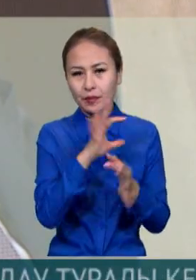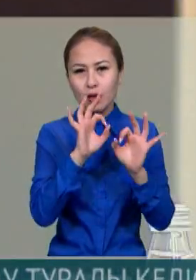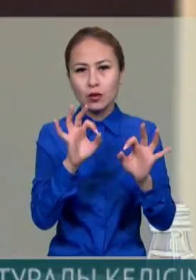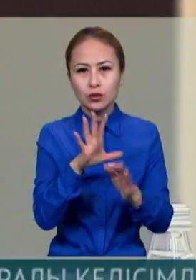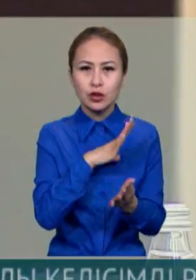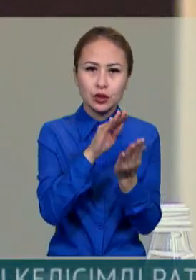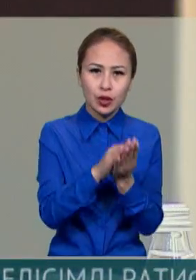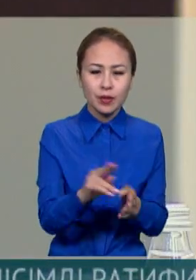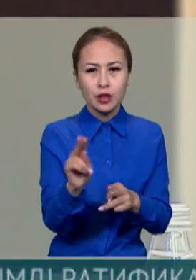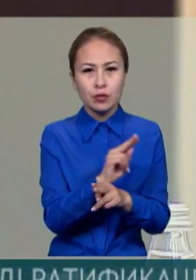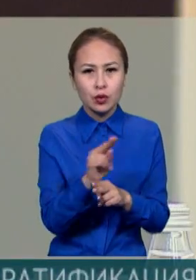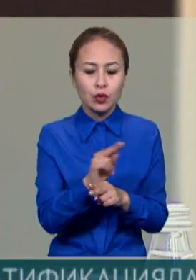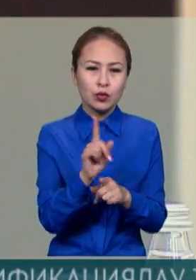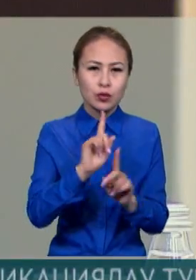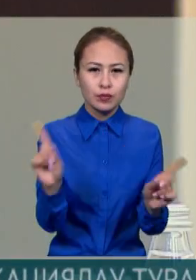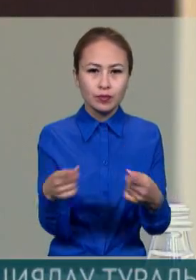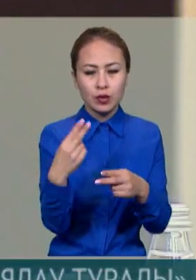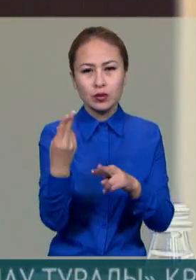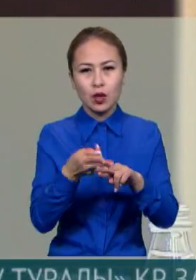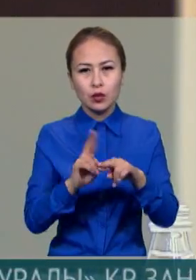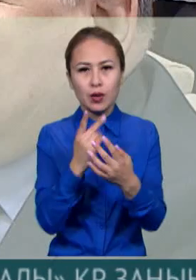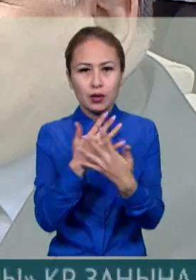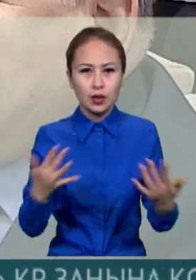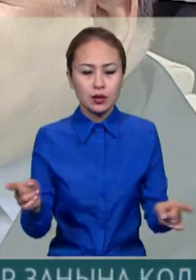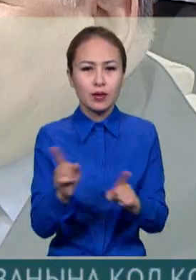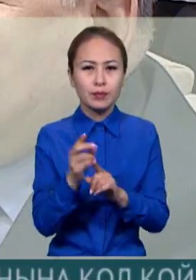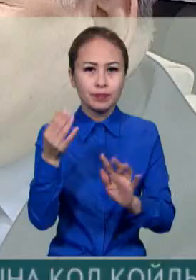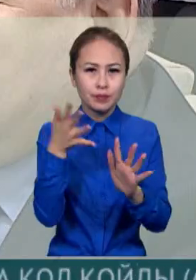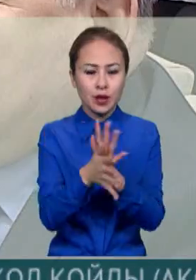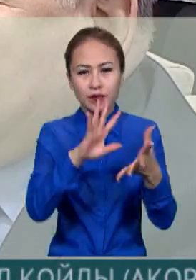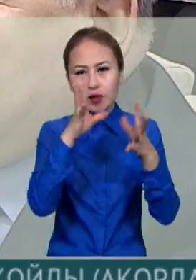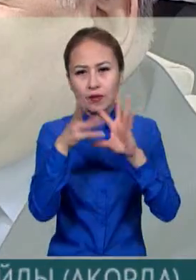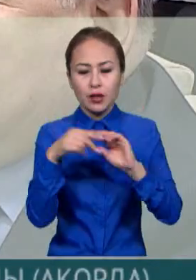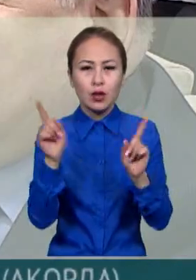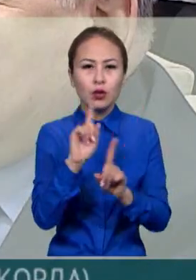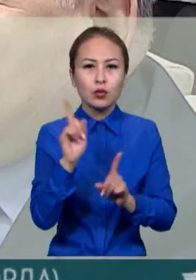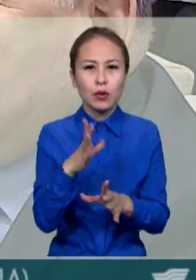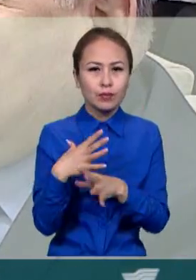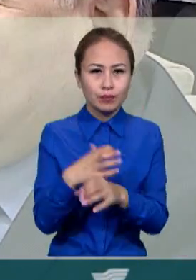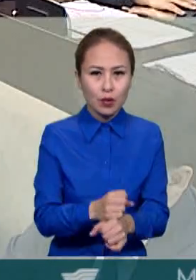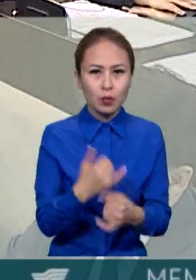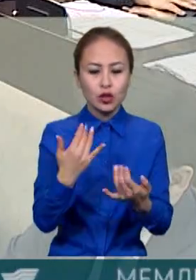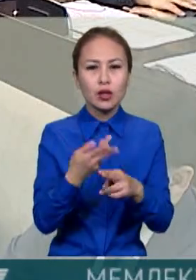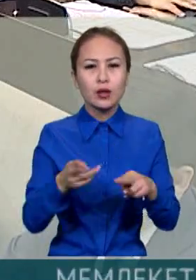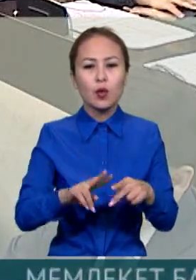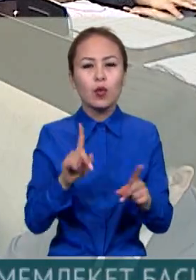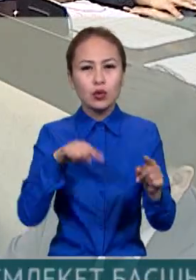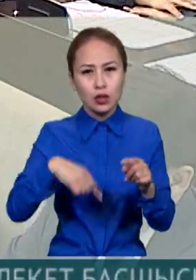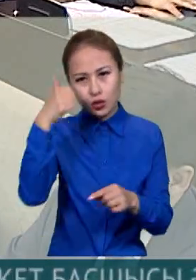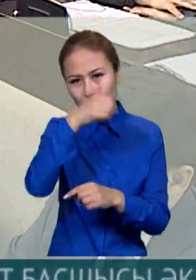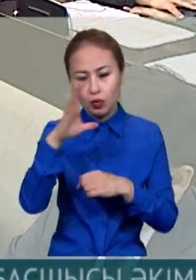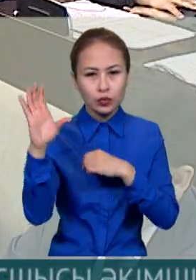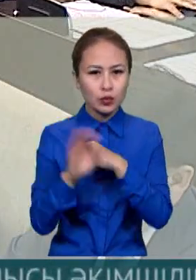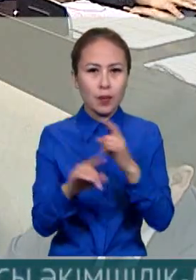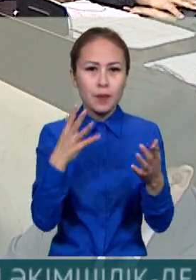айтсақ, жерлеу, емдеу, айықтыру және басқа да шығынды шараларға байланысты материалдық ауыртпалықтарды азайту. Бұл сенаттың осы жылғы соңғы